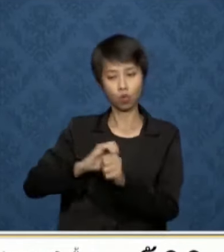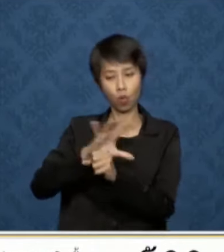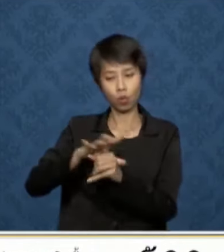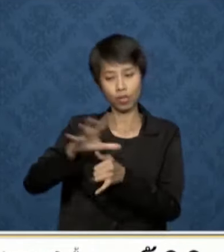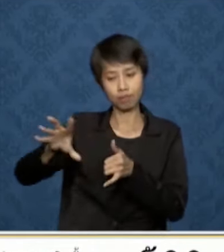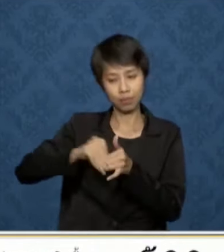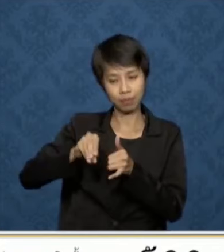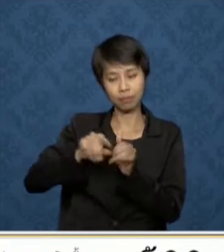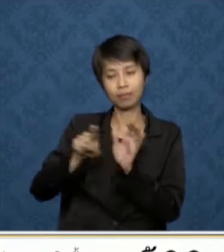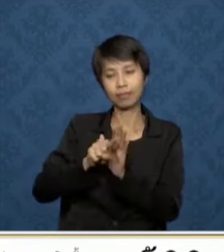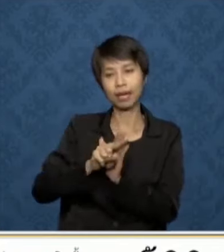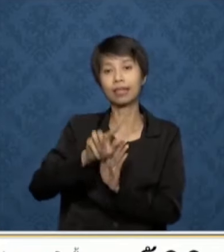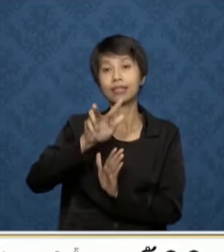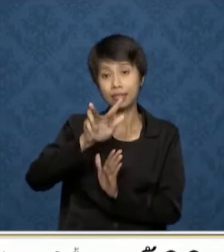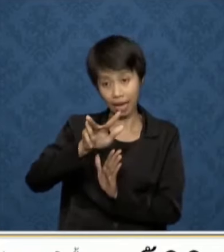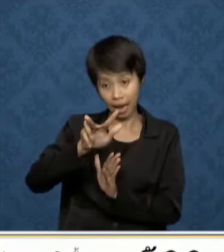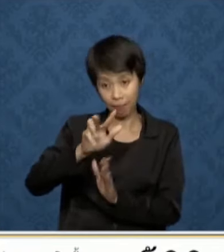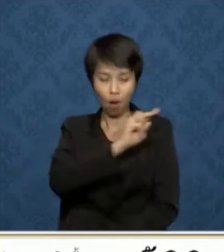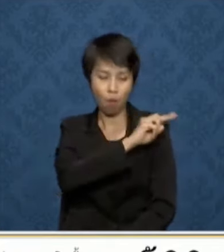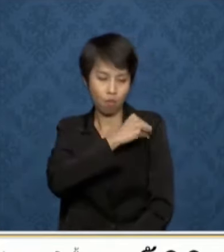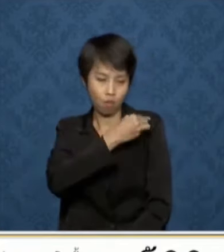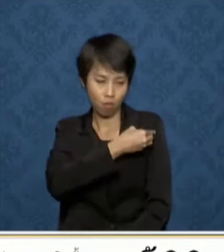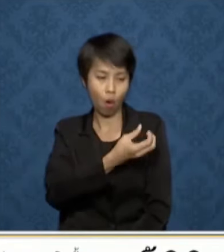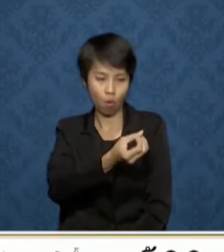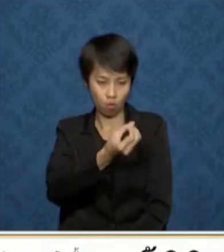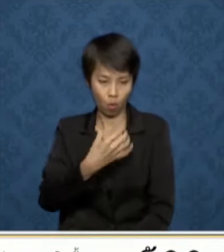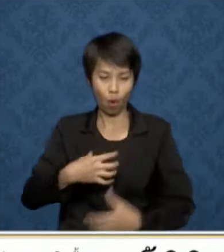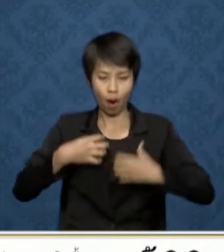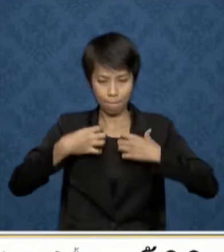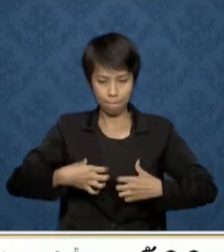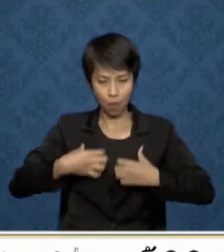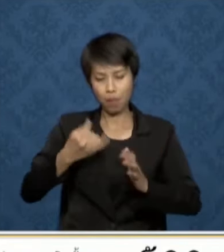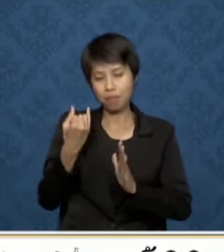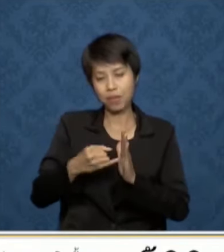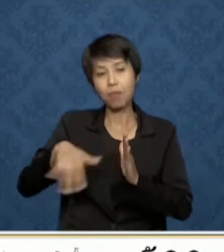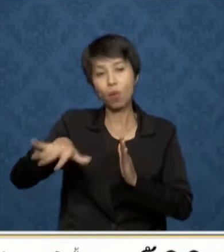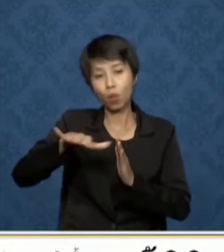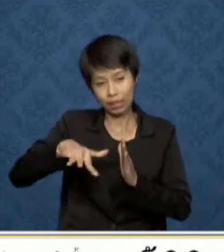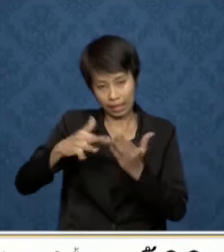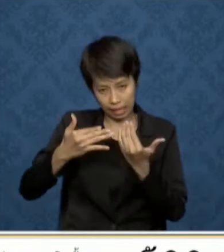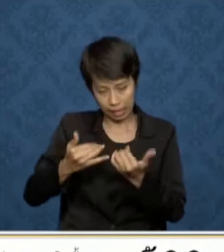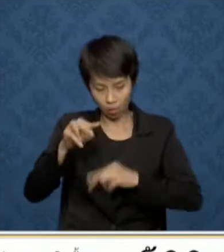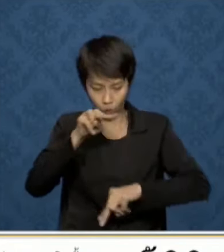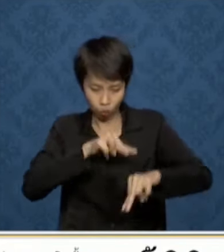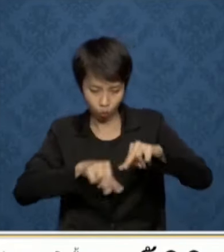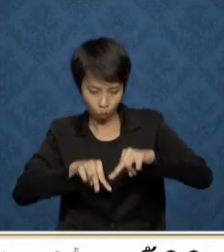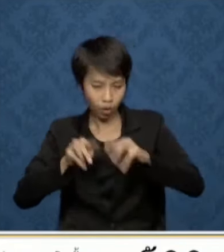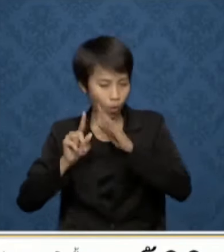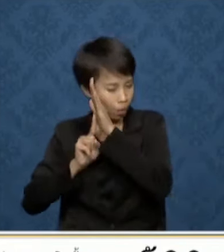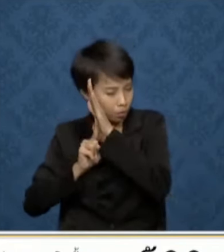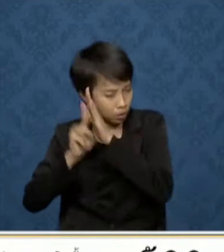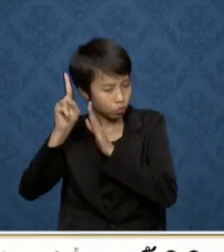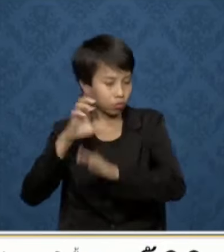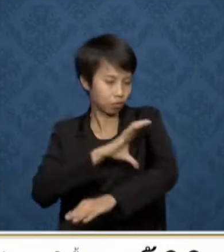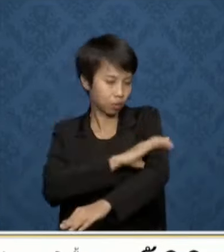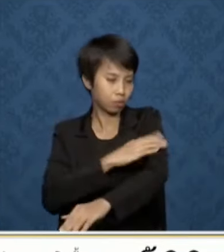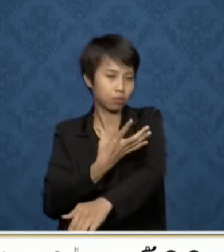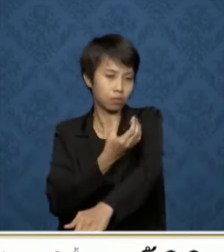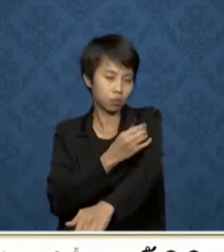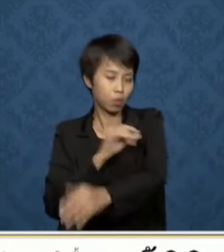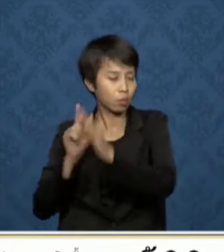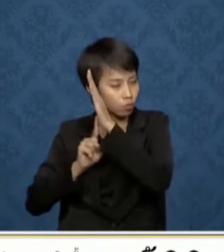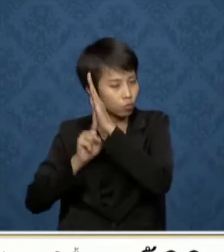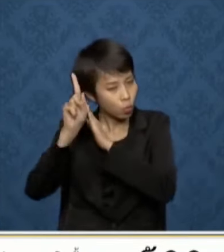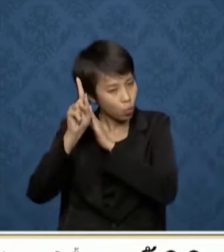แร์แ้งว่า การทำงของปอดไมปกติตรร่างกายมาสัญาณชีบ คามดหิสูง ความเข้มคอนของอซิเจนที่ปลายนิว